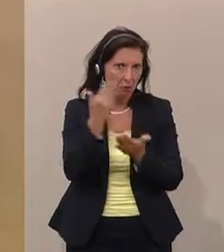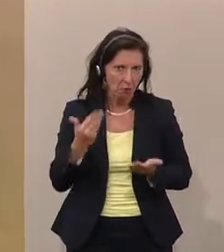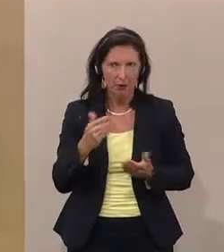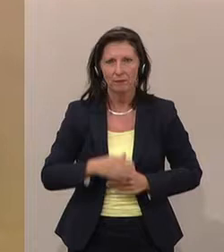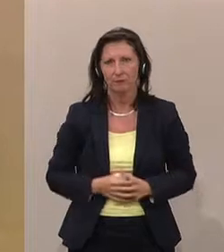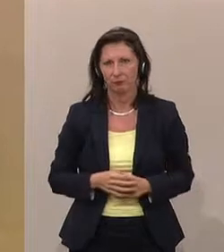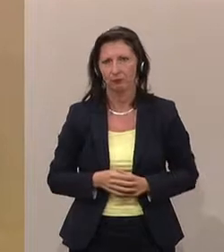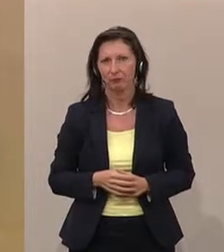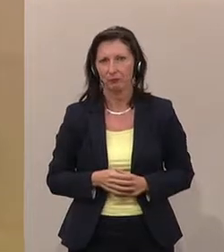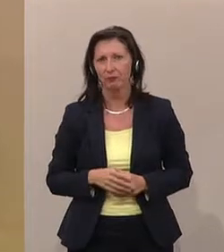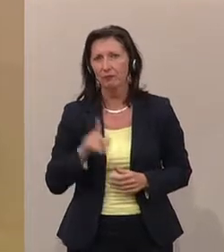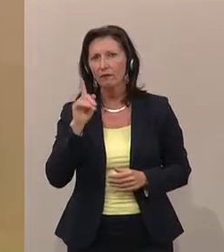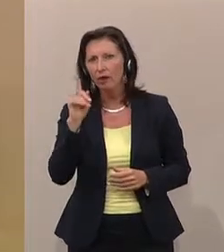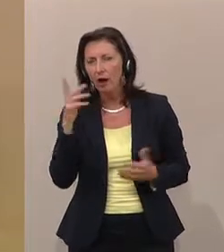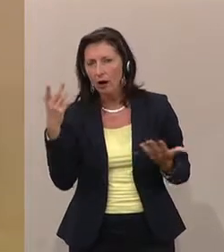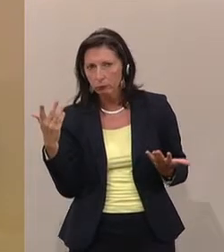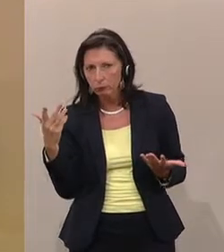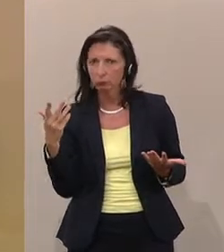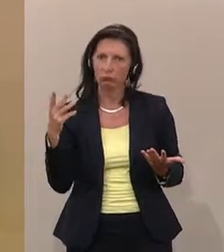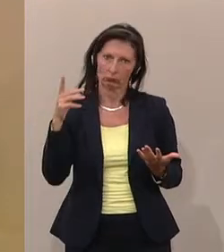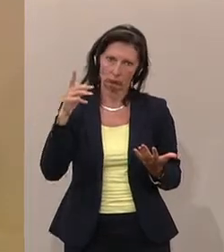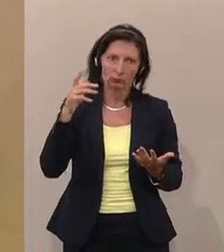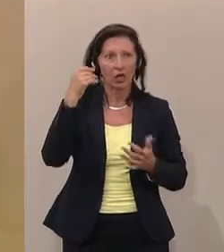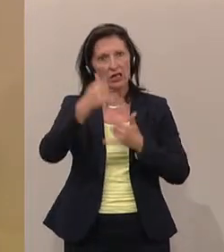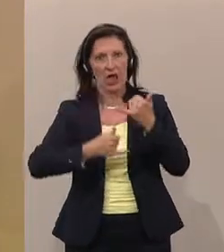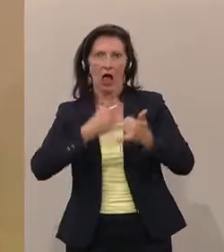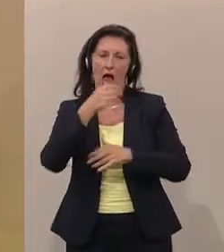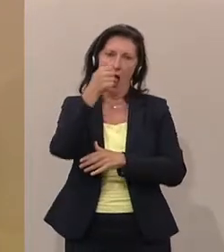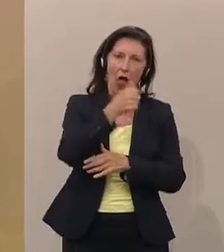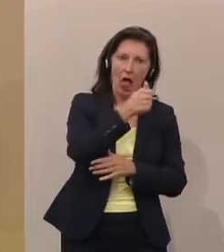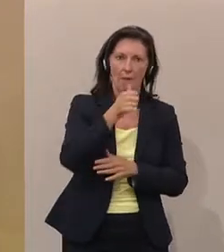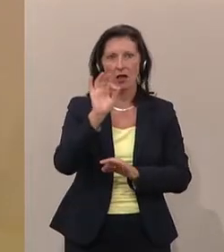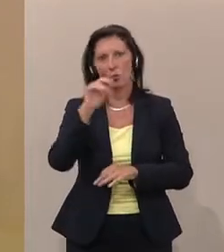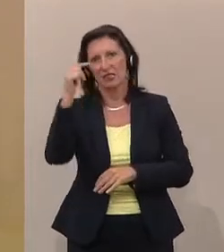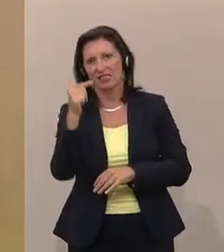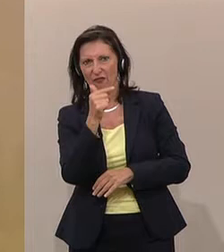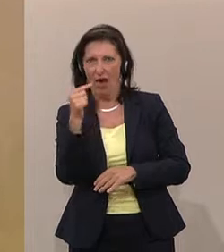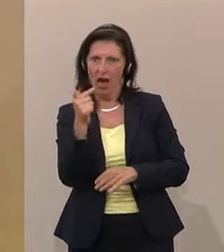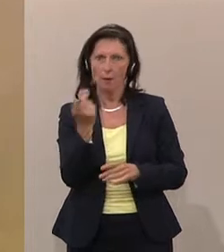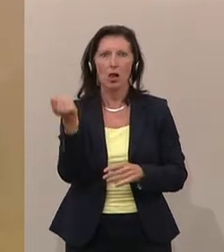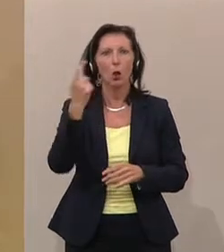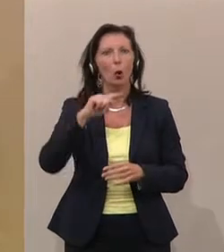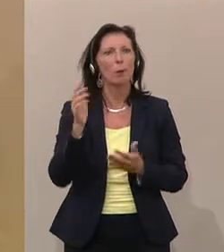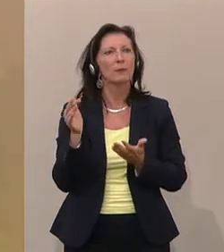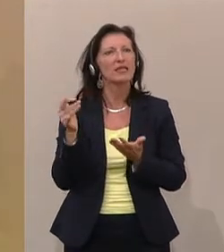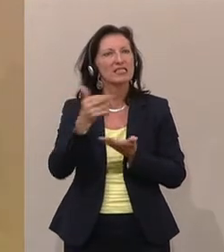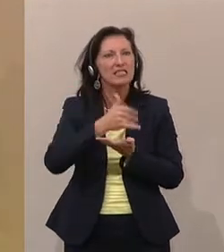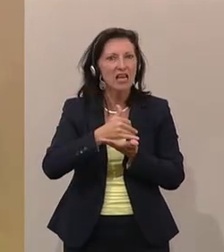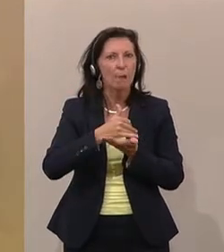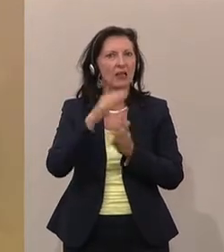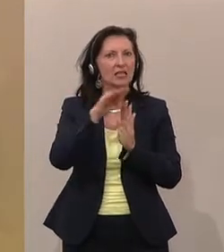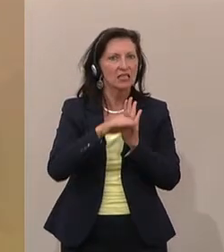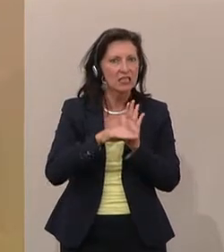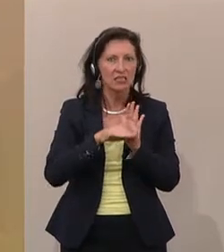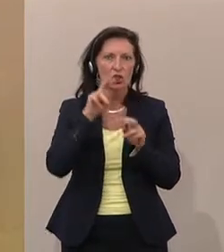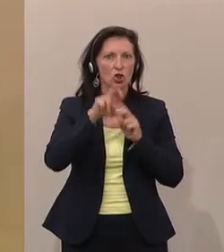es zumindest ein, manchmal auch zweimal im Jahr ein Sammelgesetz gibt, wo steuerliche Änderungen